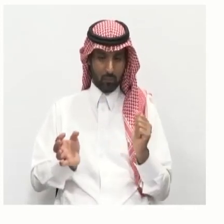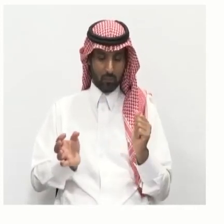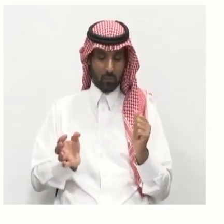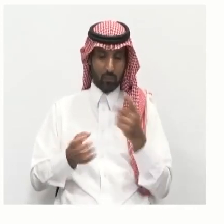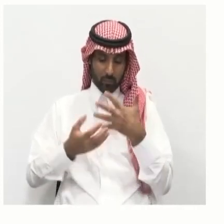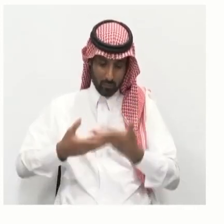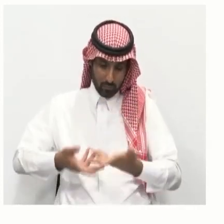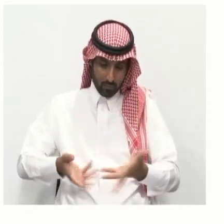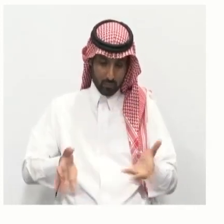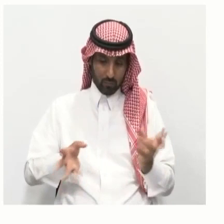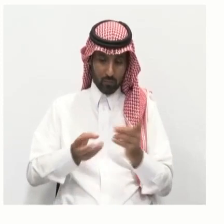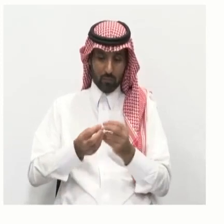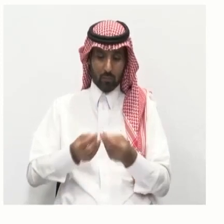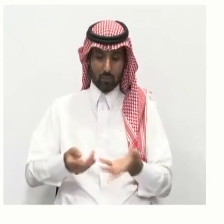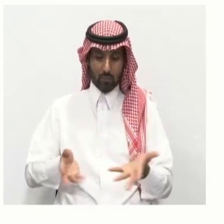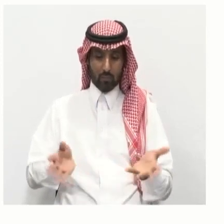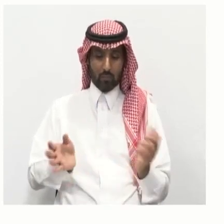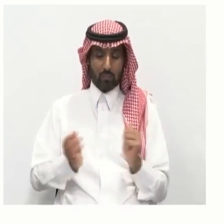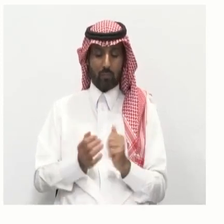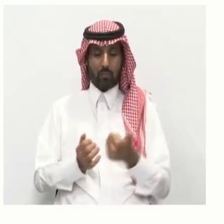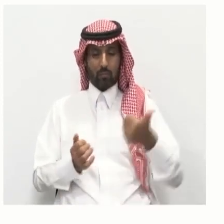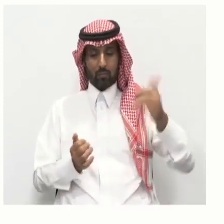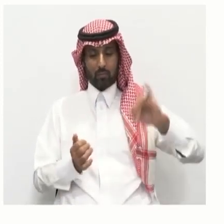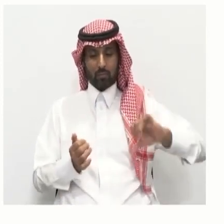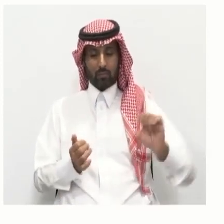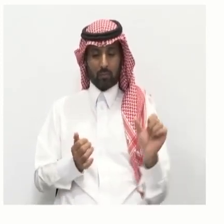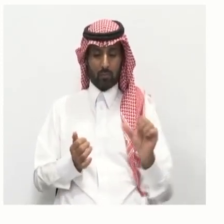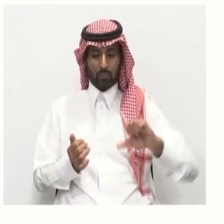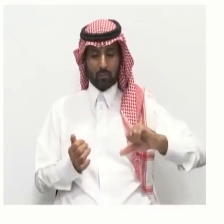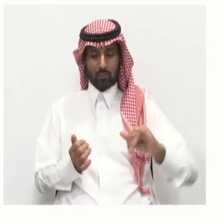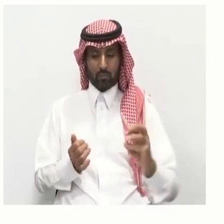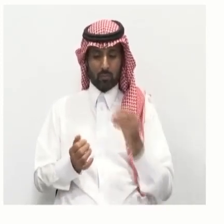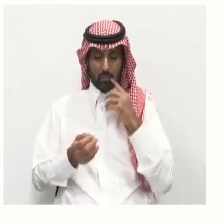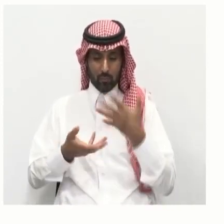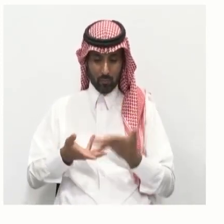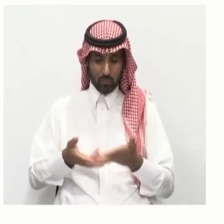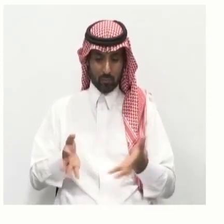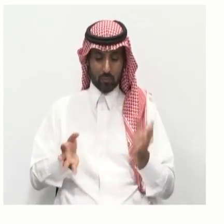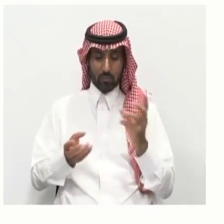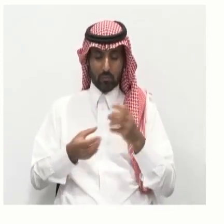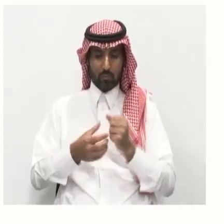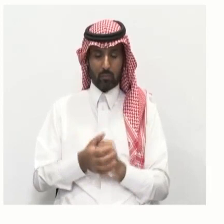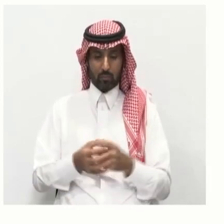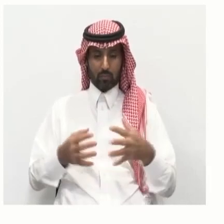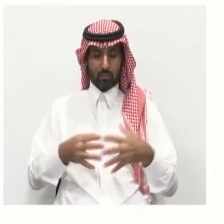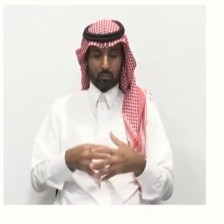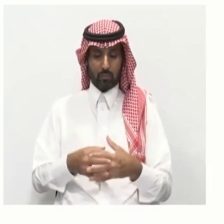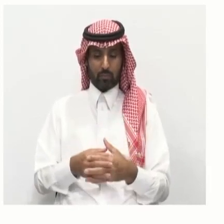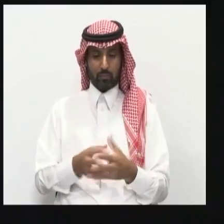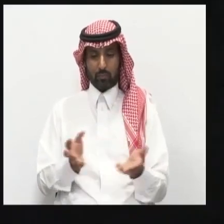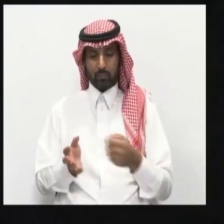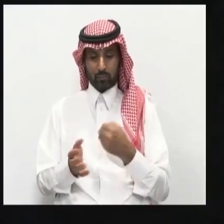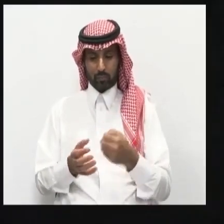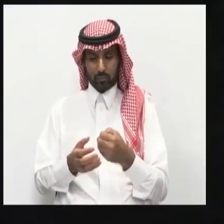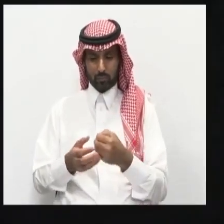ايش عباره عن ايونيه معادله ايونيه والايونات هذه ذائبه في الماء بعد ذلك في الخطوه